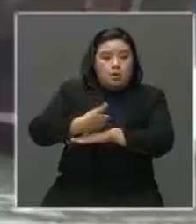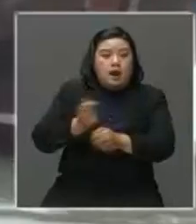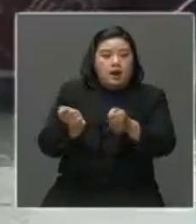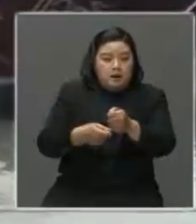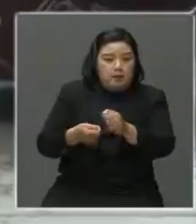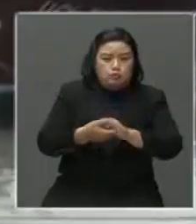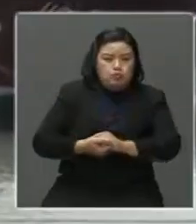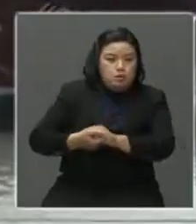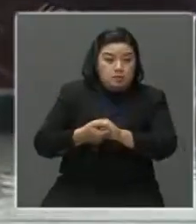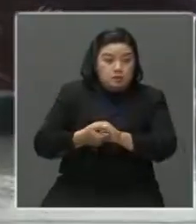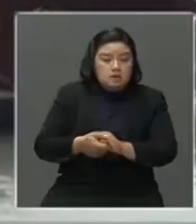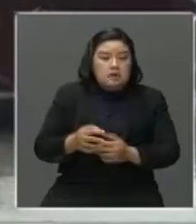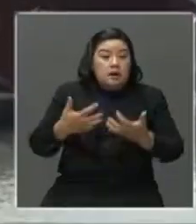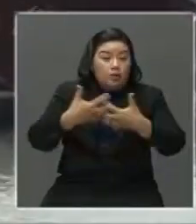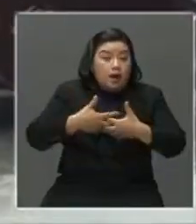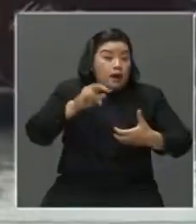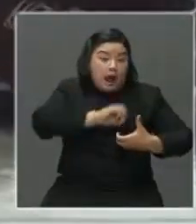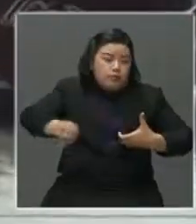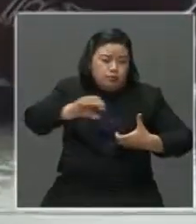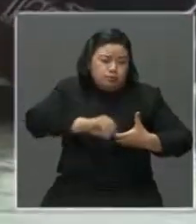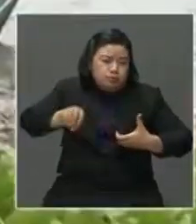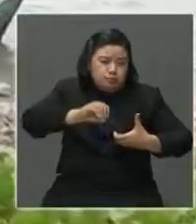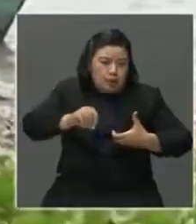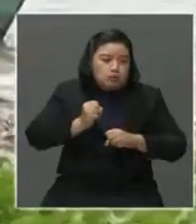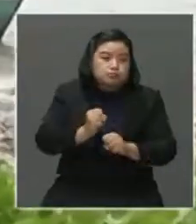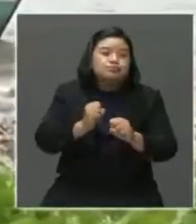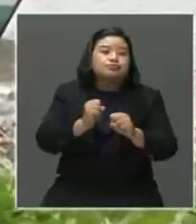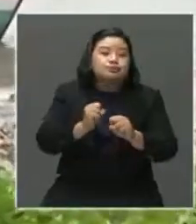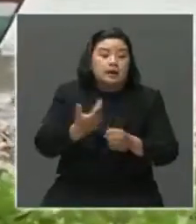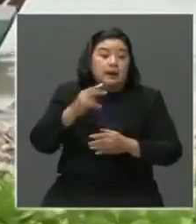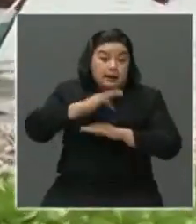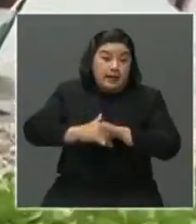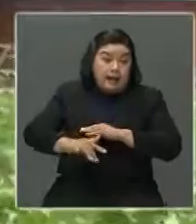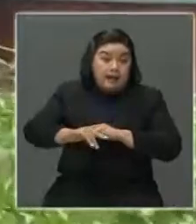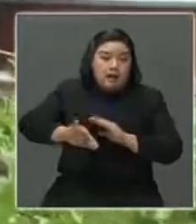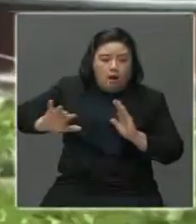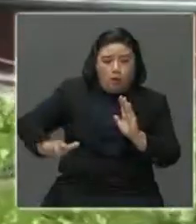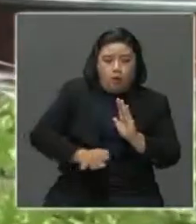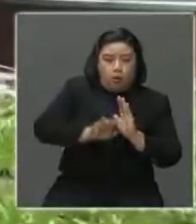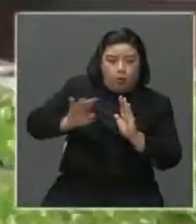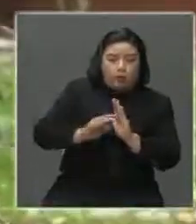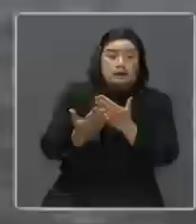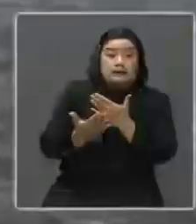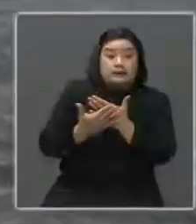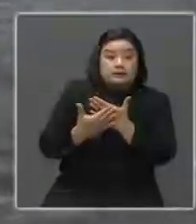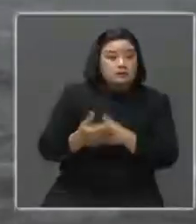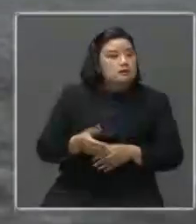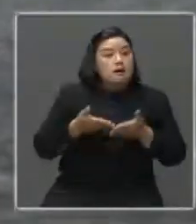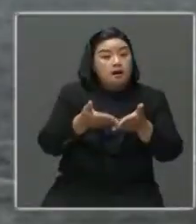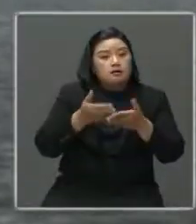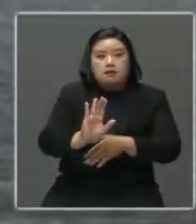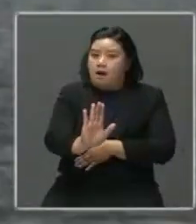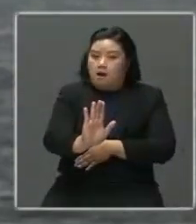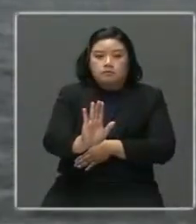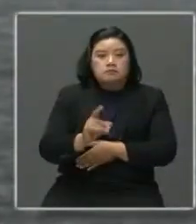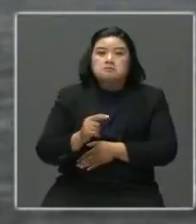สูบน้ำระบายน้ำกันอย่างเร่งด่วนแล้วค่ะส่วนทะเลเองก็มีคลื่นสูงนะคะเจ้าหน้าที่ก็แจ้งเตือนห้ามนำเรือออกจากฝั่งเพราะว่